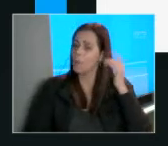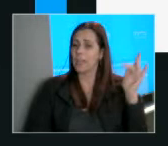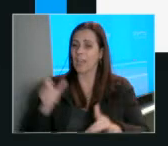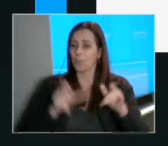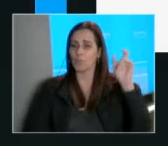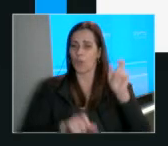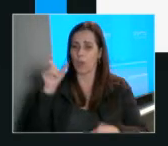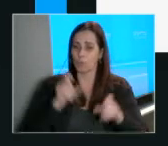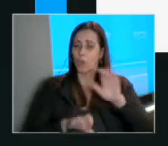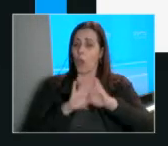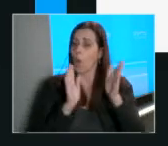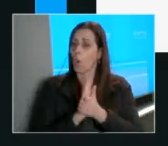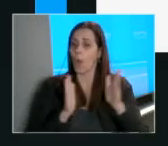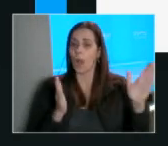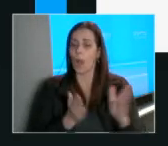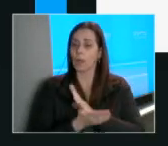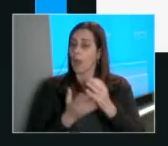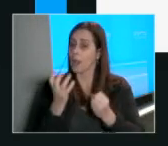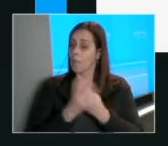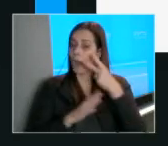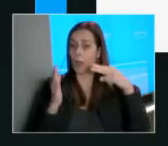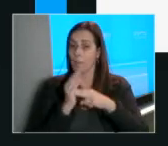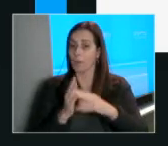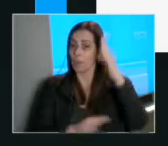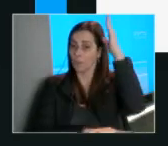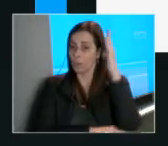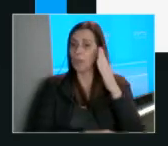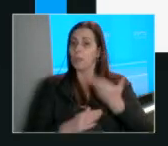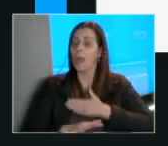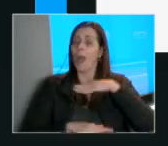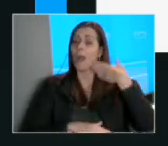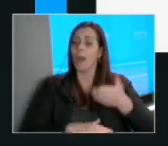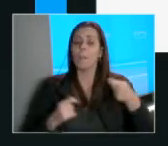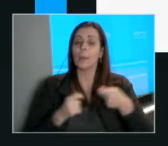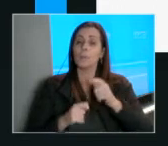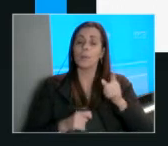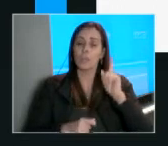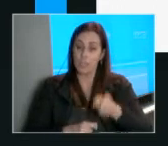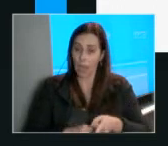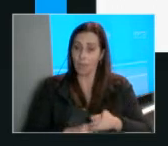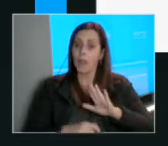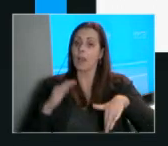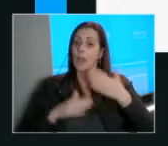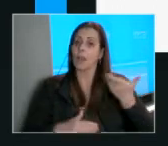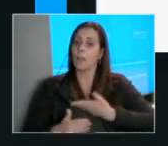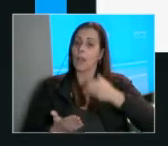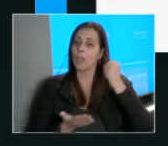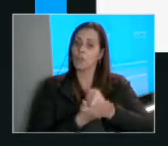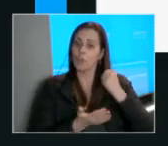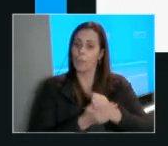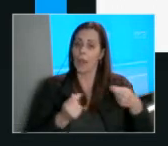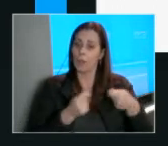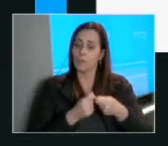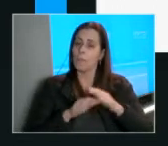הסביבה וכן נשמעות התנגדויות הציבור. כל החלטה על הקמת תחנת כוח תתקבל רק בהתאם לצורכי המשק ורק לאחר קבלת